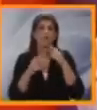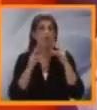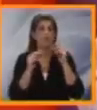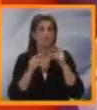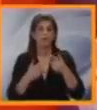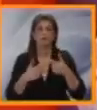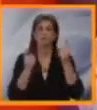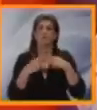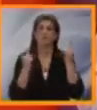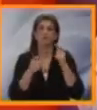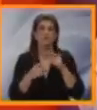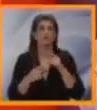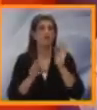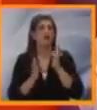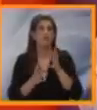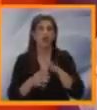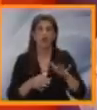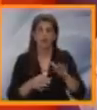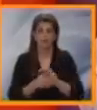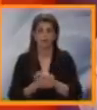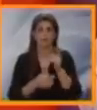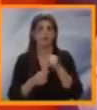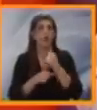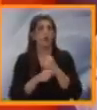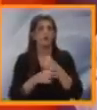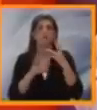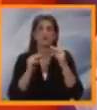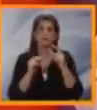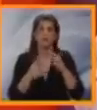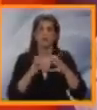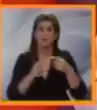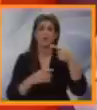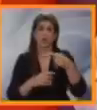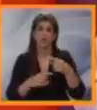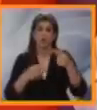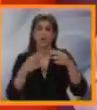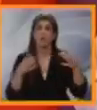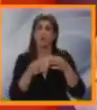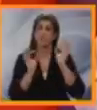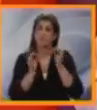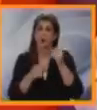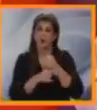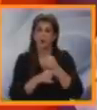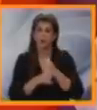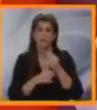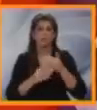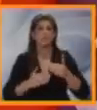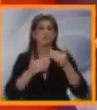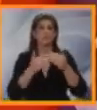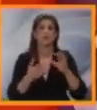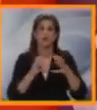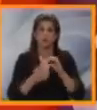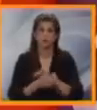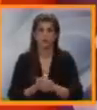בתופעה המחרידה הזו גם במגזרים שנמנעו עד כה מלעסוק בה. בקיבוץ הגושרים קיימו היום כנס מיוחד בנושא שכיחות התופעה בחברה